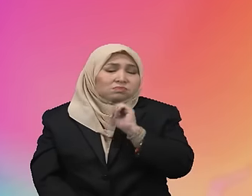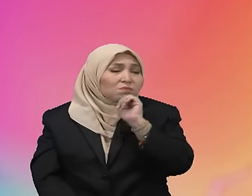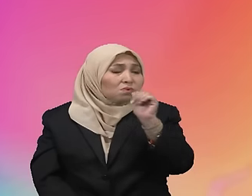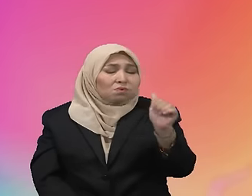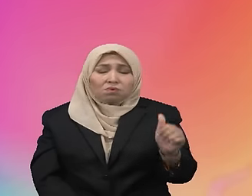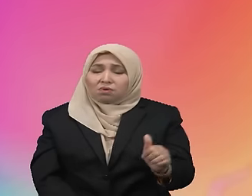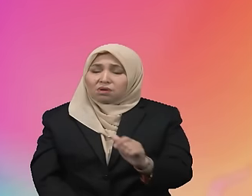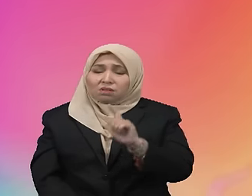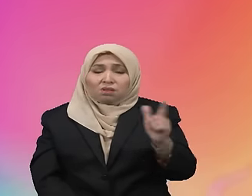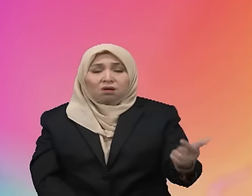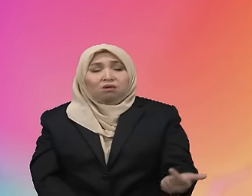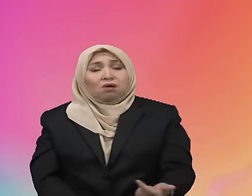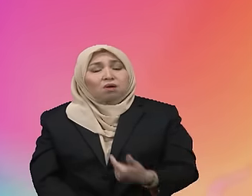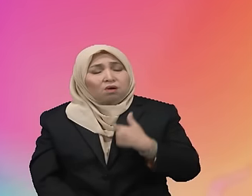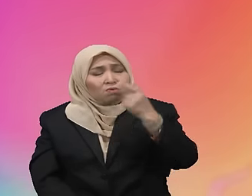أَنَا مِنَ